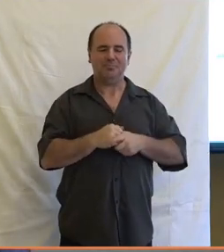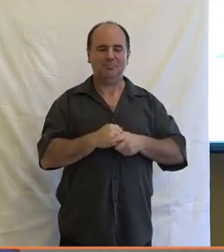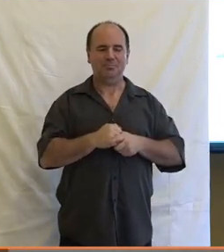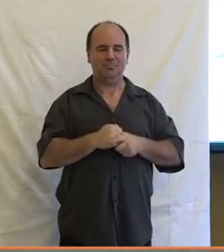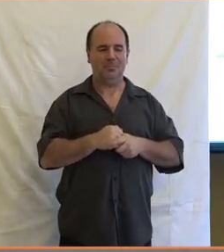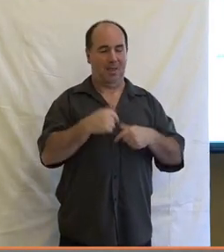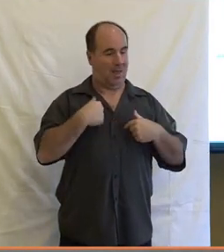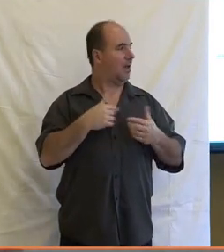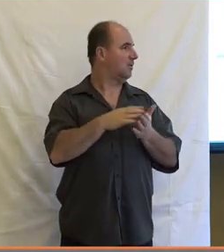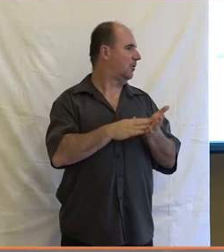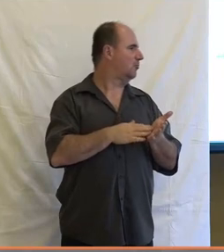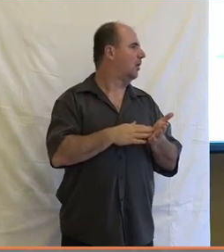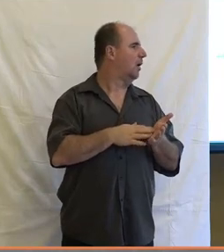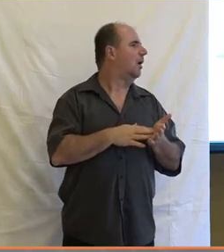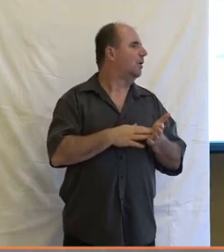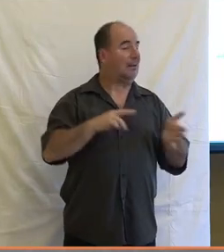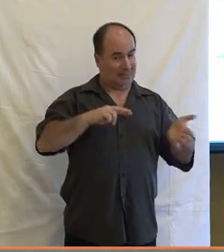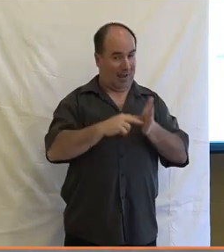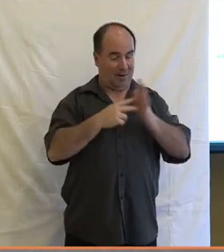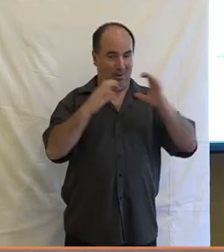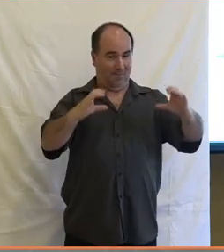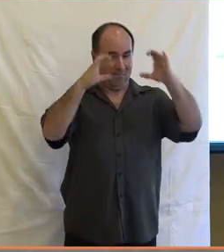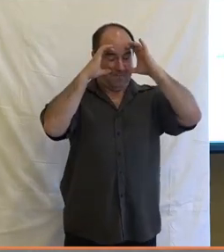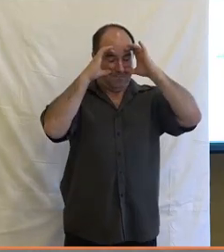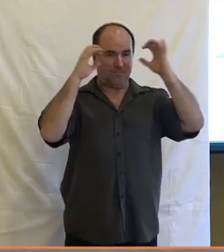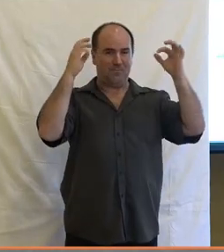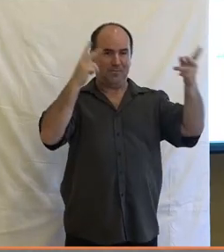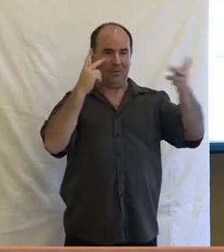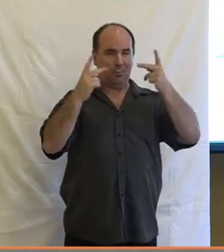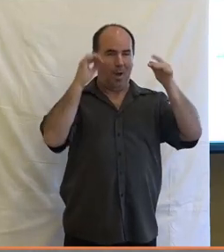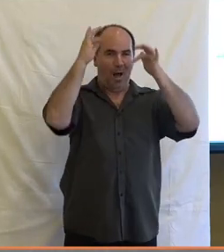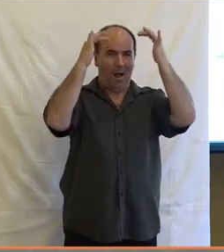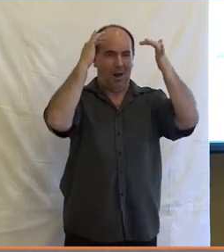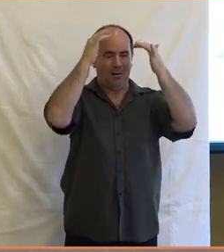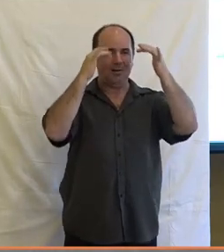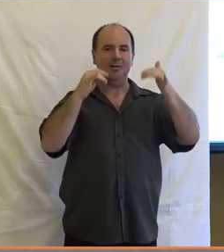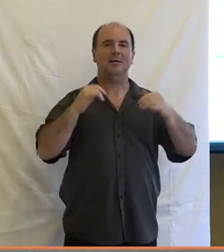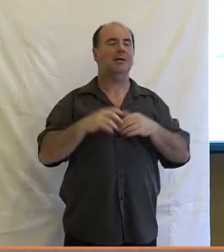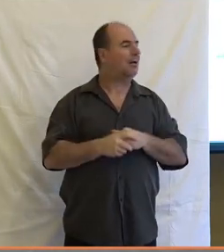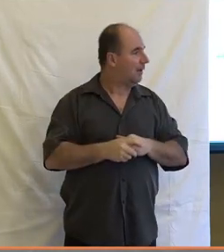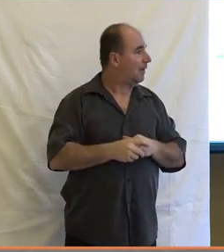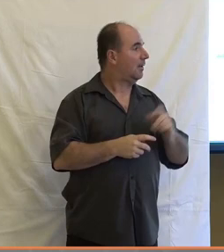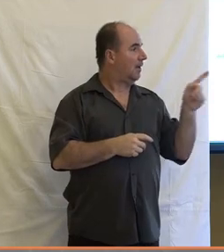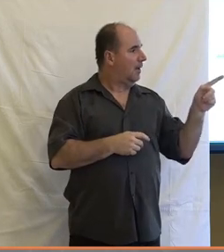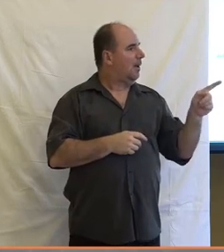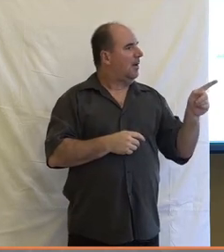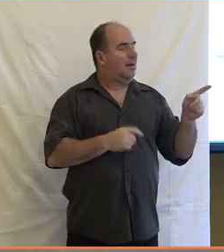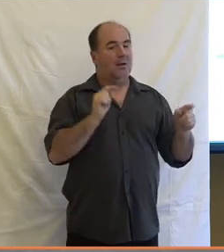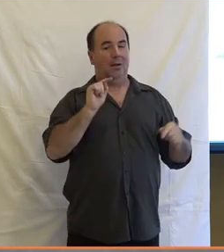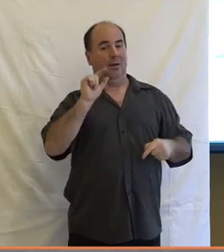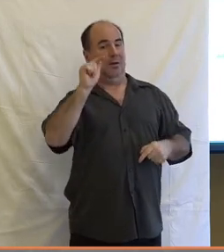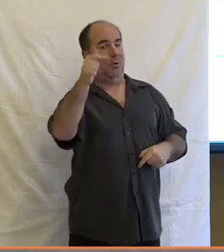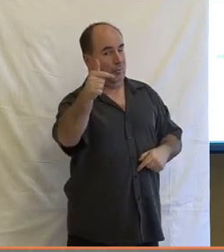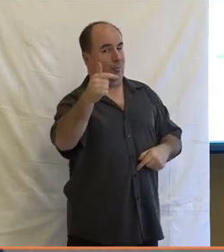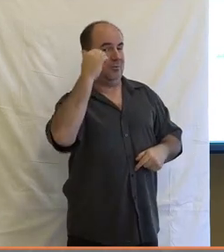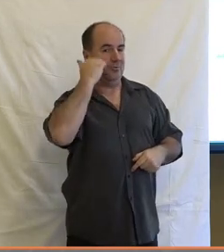technologii, a teď budu se třeba bavit o těch virtuálních rehabilitacích, viděli jsme to naposled, tak vlastně říkáme, anebo dost často ten člověk z té druhé strany o to